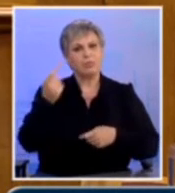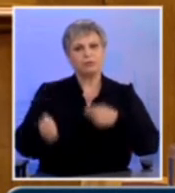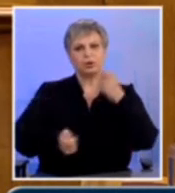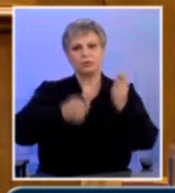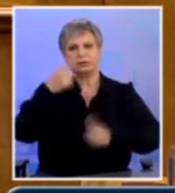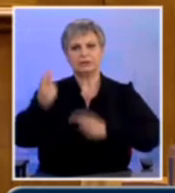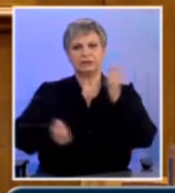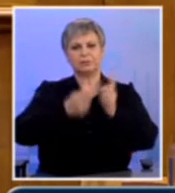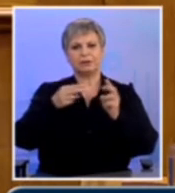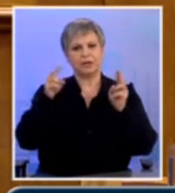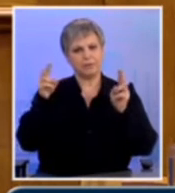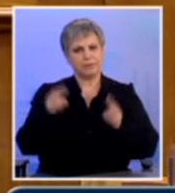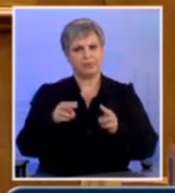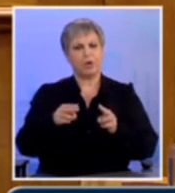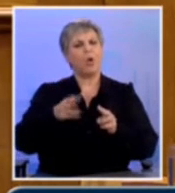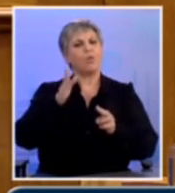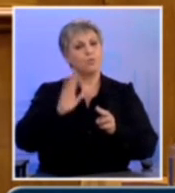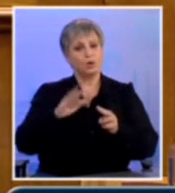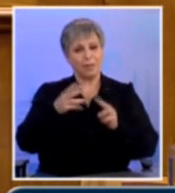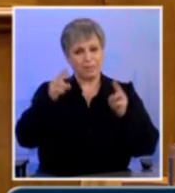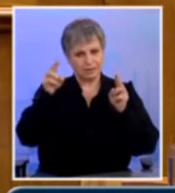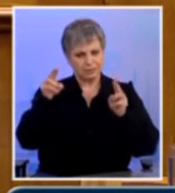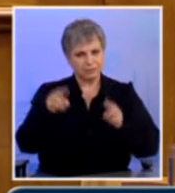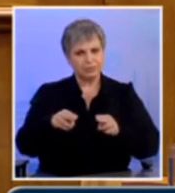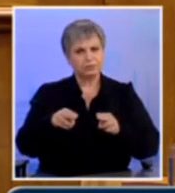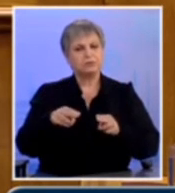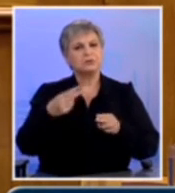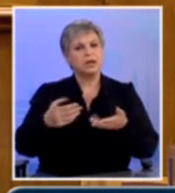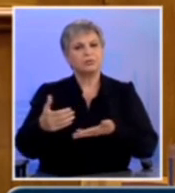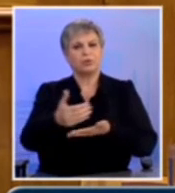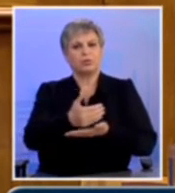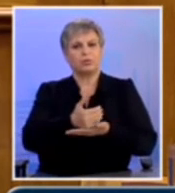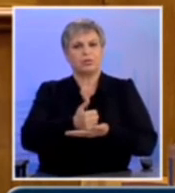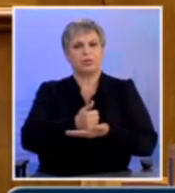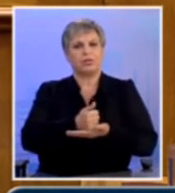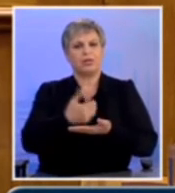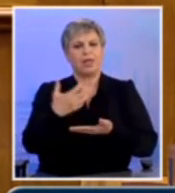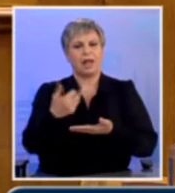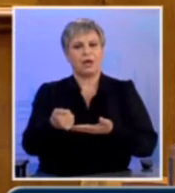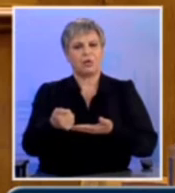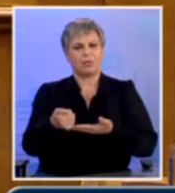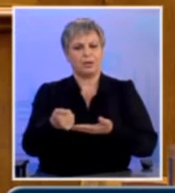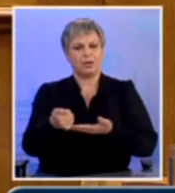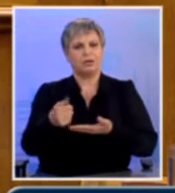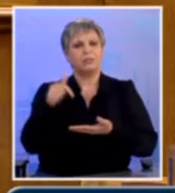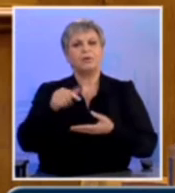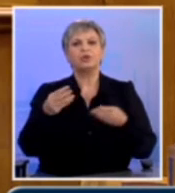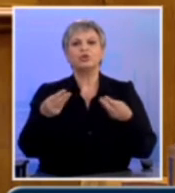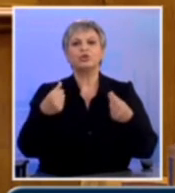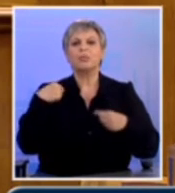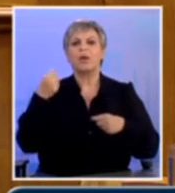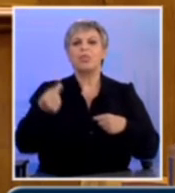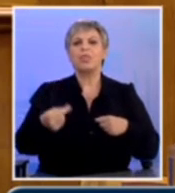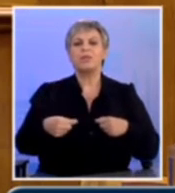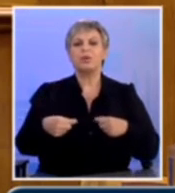ότι μπορούμε να εξοικονομήσουμε χρήματα που θα οδηγήσουν στη μείωση των δαπανών του κρατικού προϋπολογισμού.